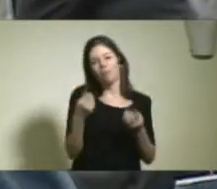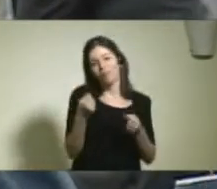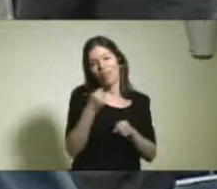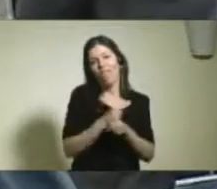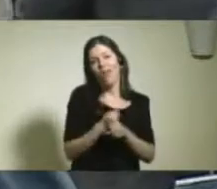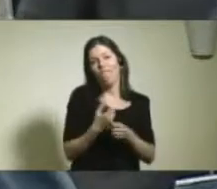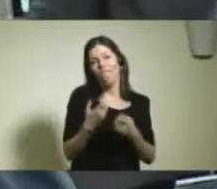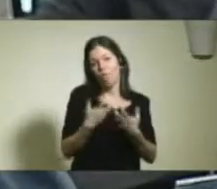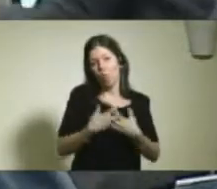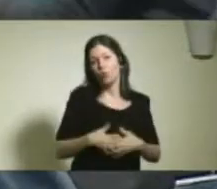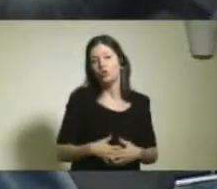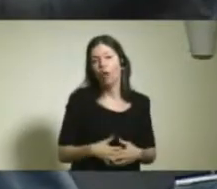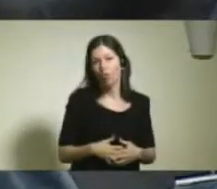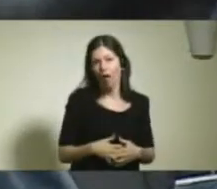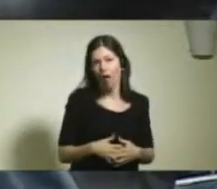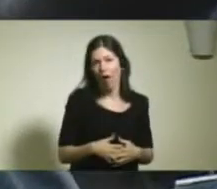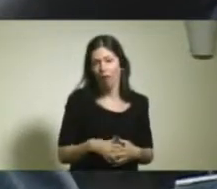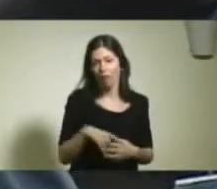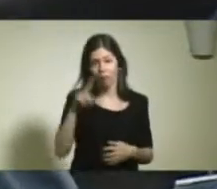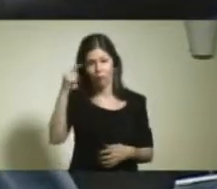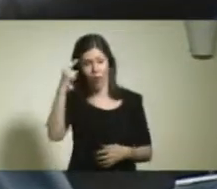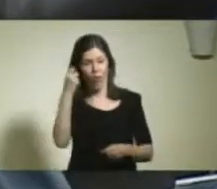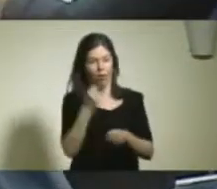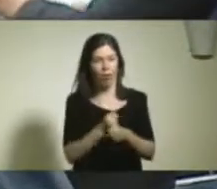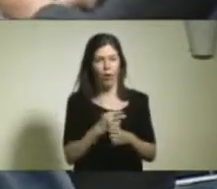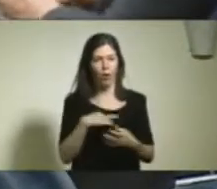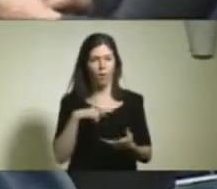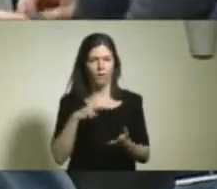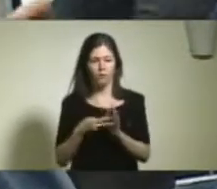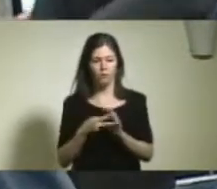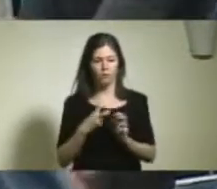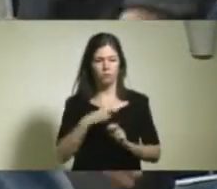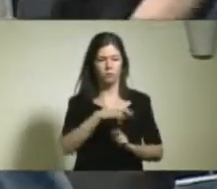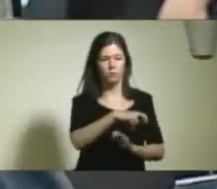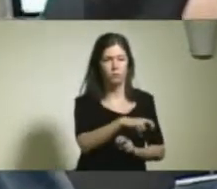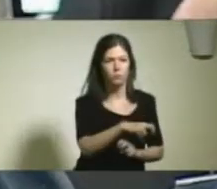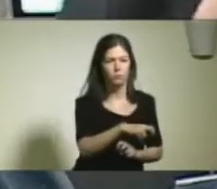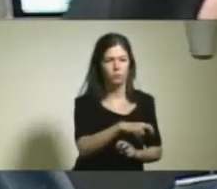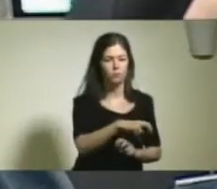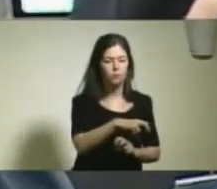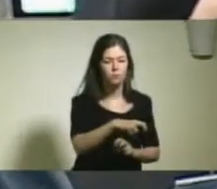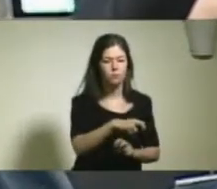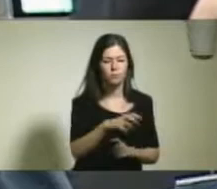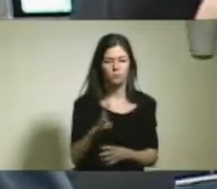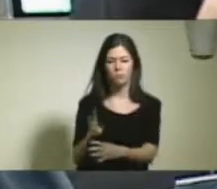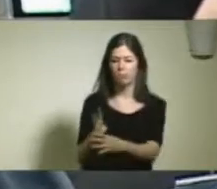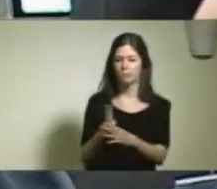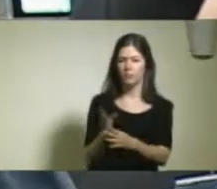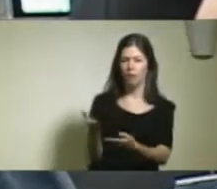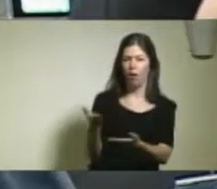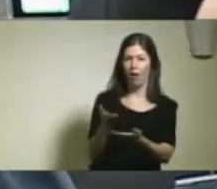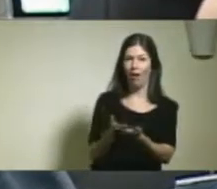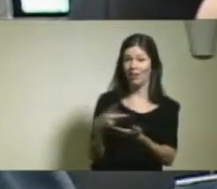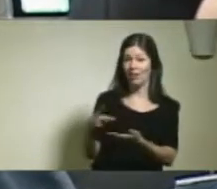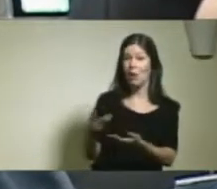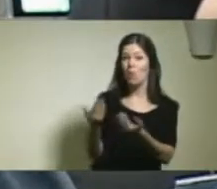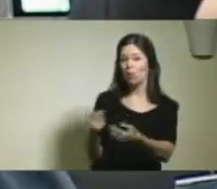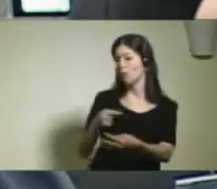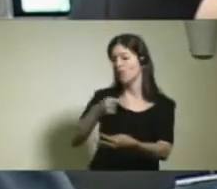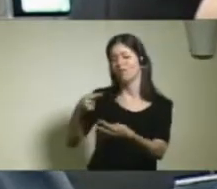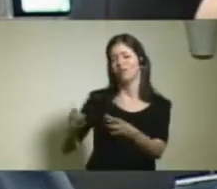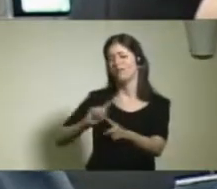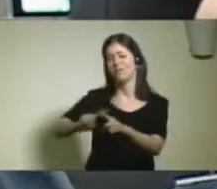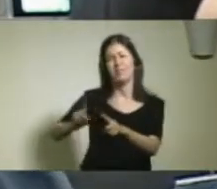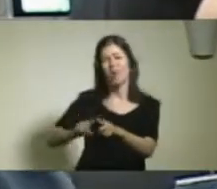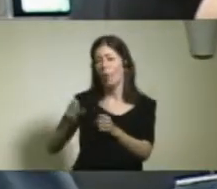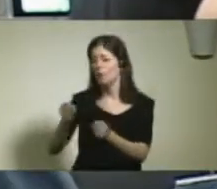et évidemment, il y a un tiraillement entre la mission de répondre à la clientèle qui vient et qui a un besoin très divers, hein, ça peut être un